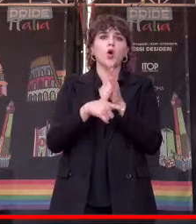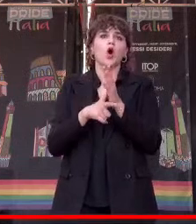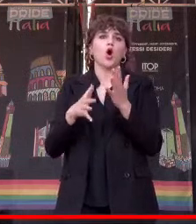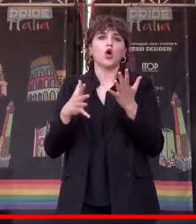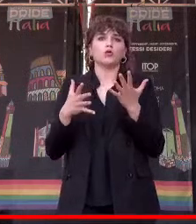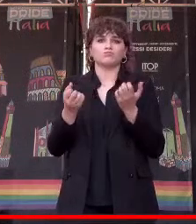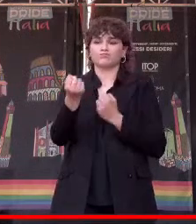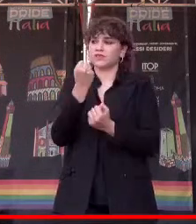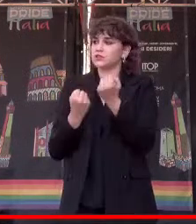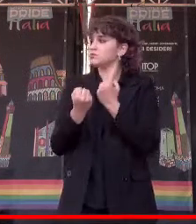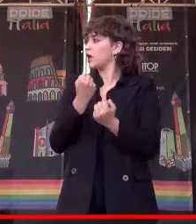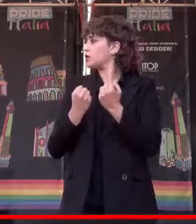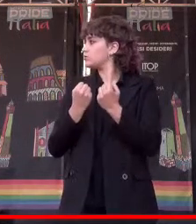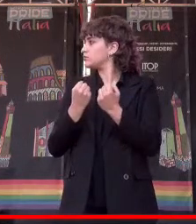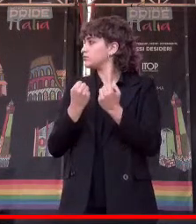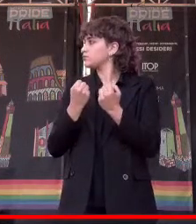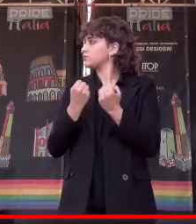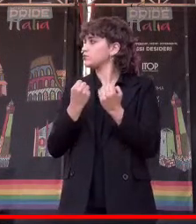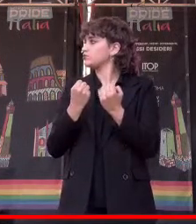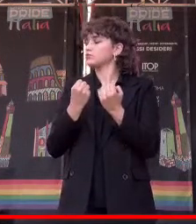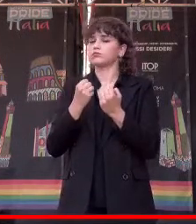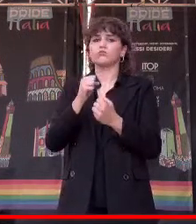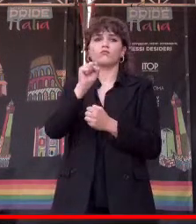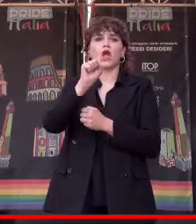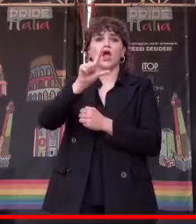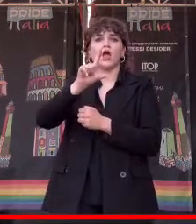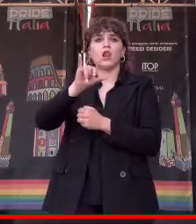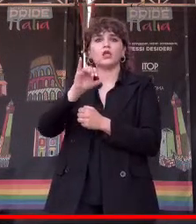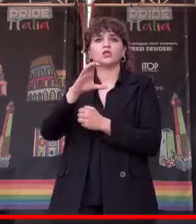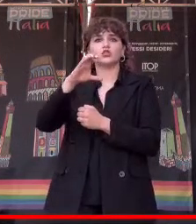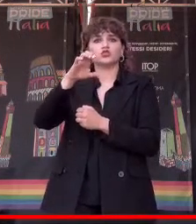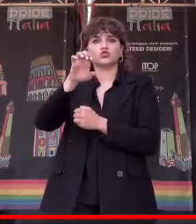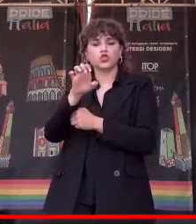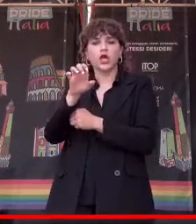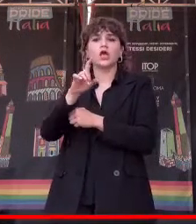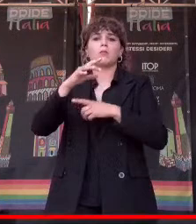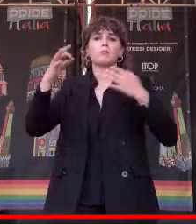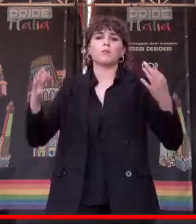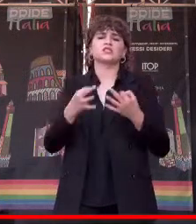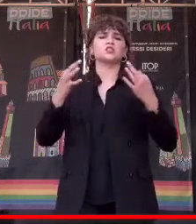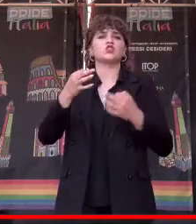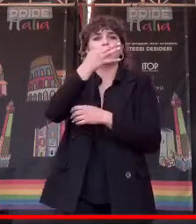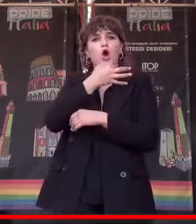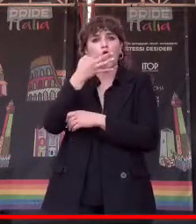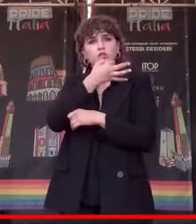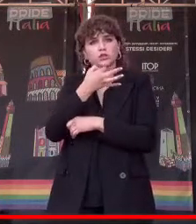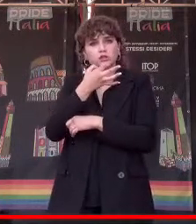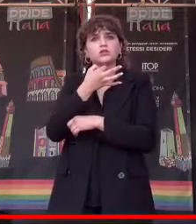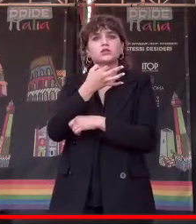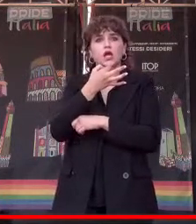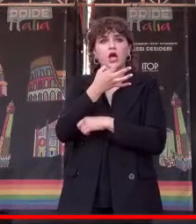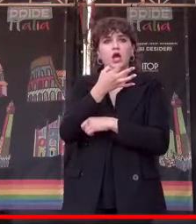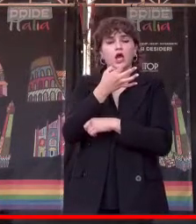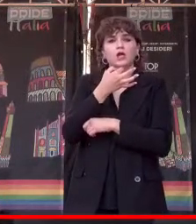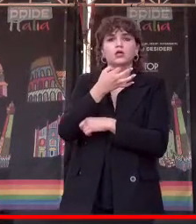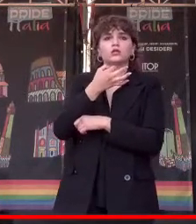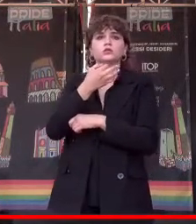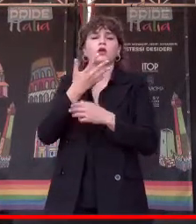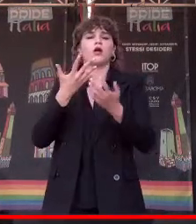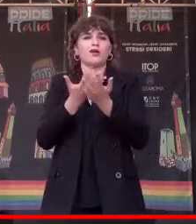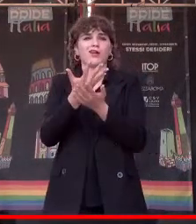l'avete sentita prima nella voce che illustrava la passeggiata di Ostia, un po' raccontarci più.